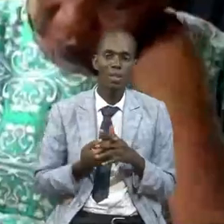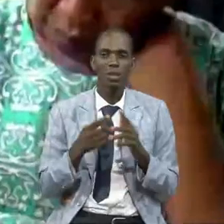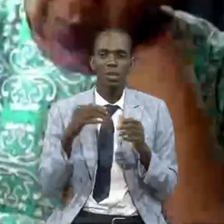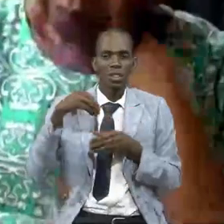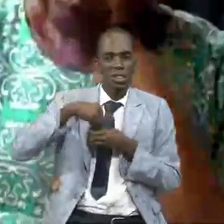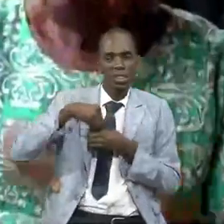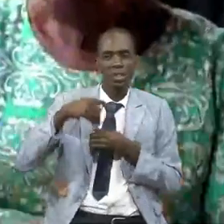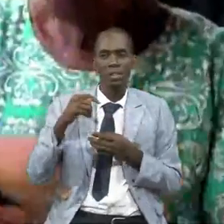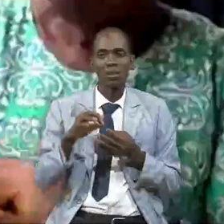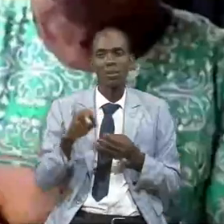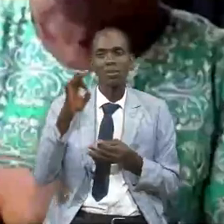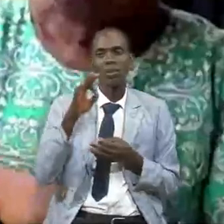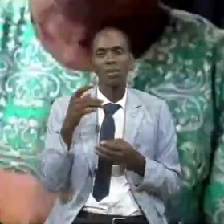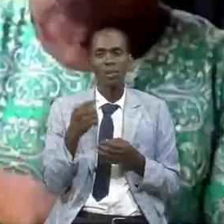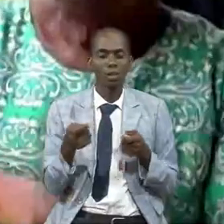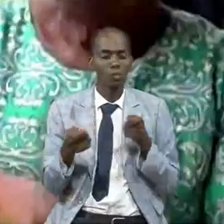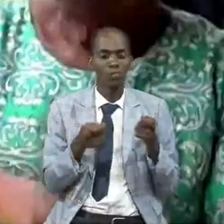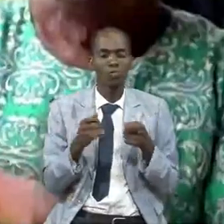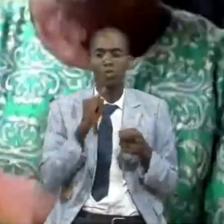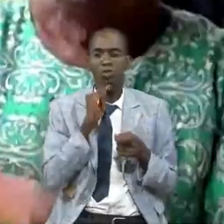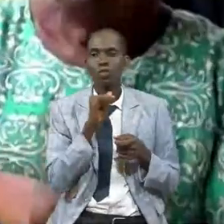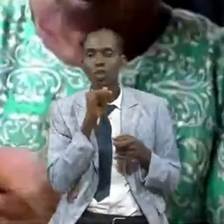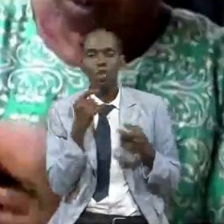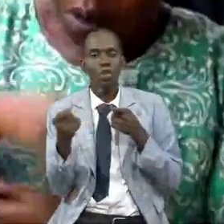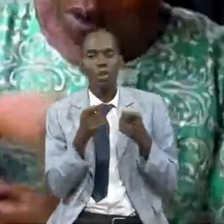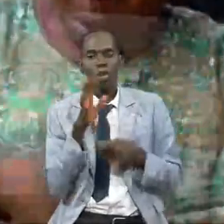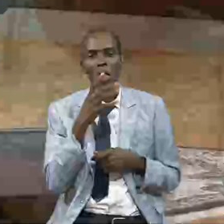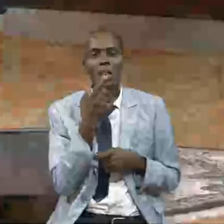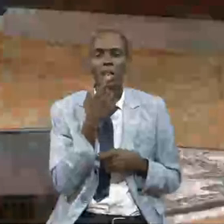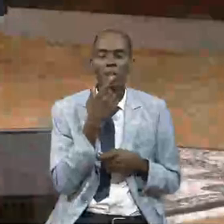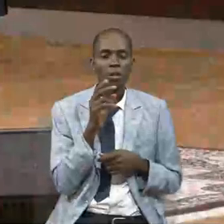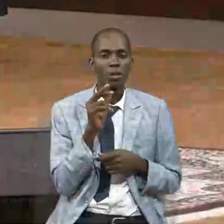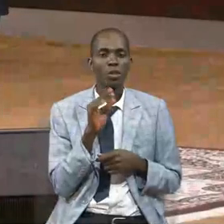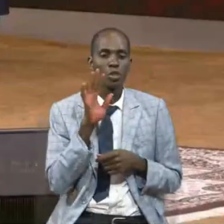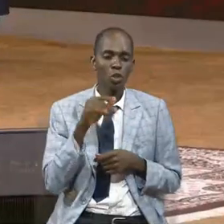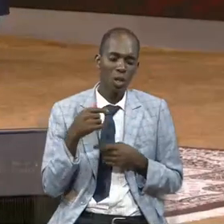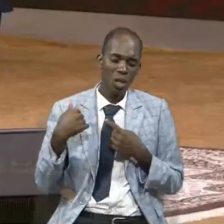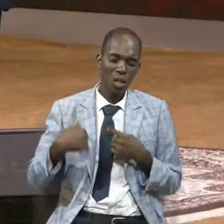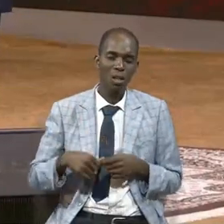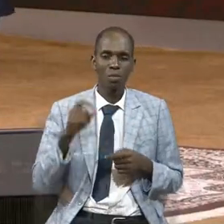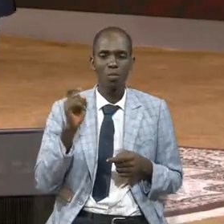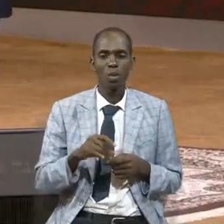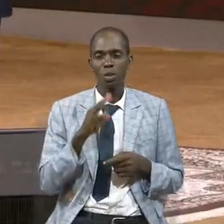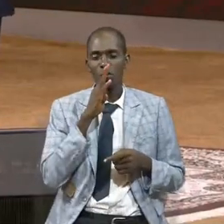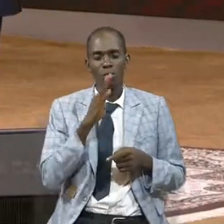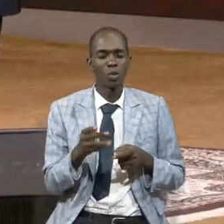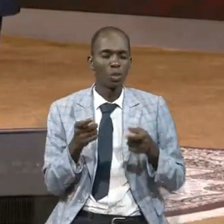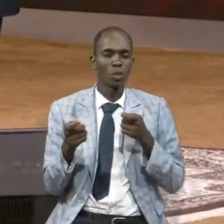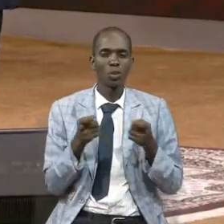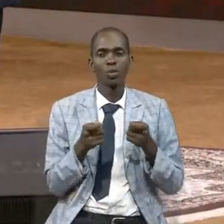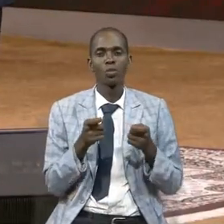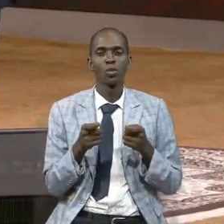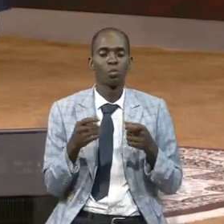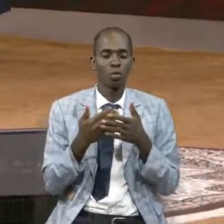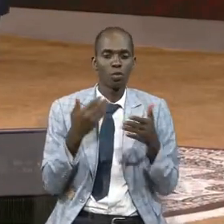qui commence dans l'esprit par le fait de contrôler votre langue. Votre